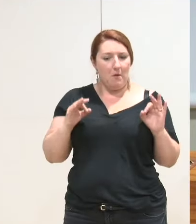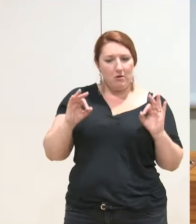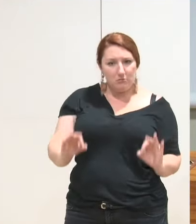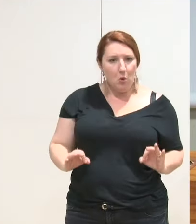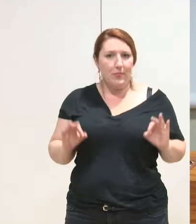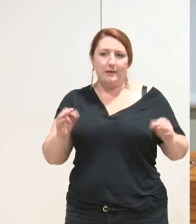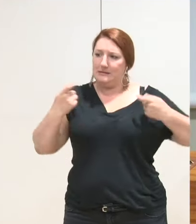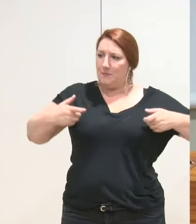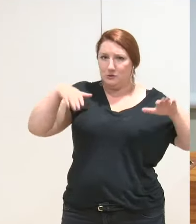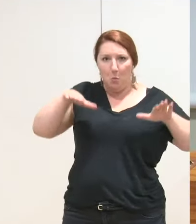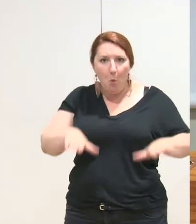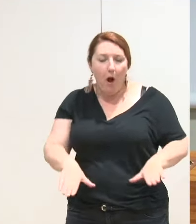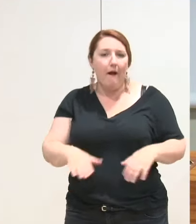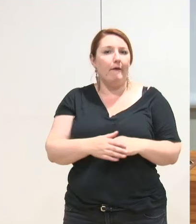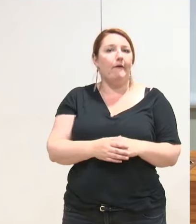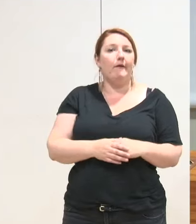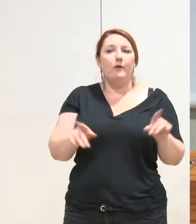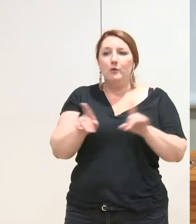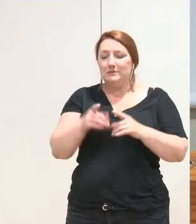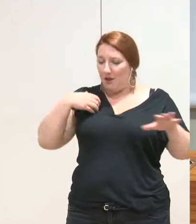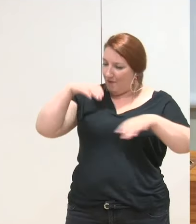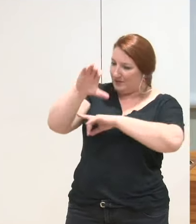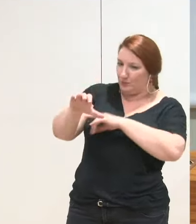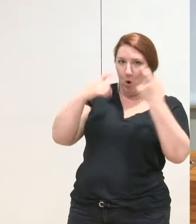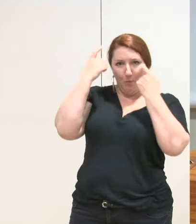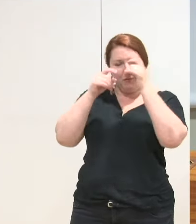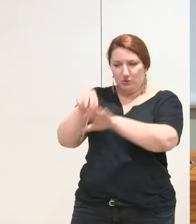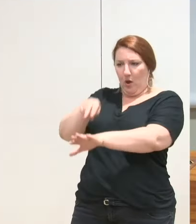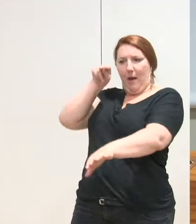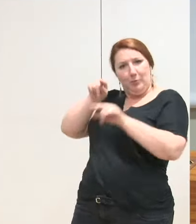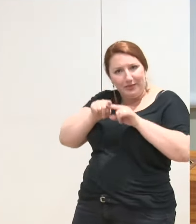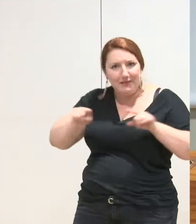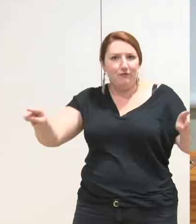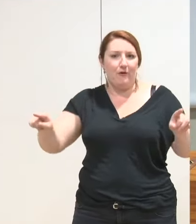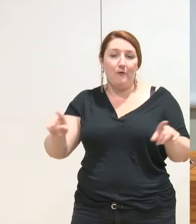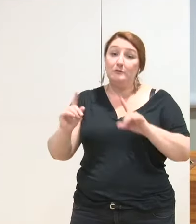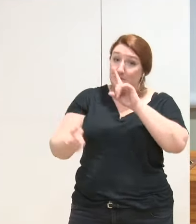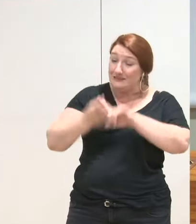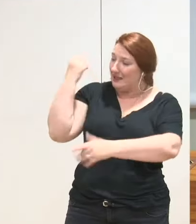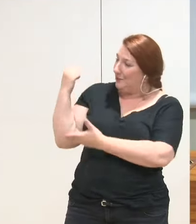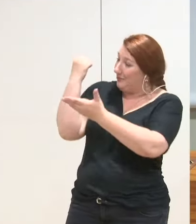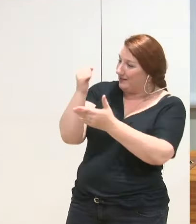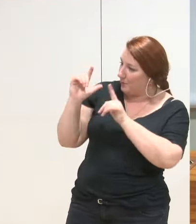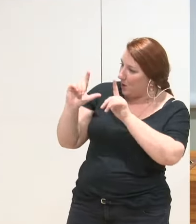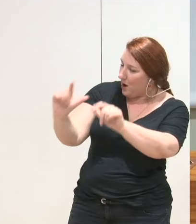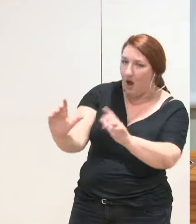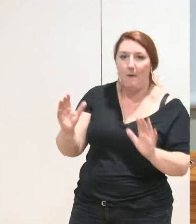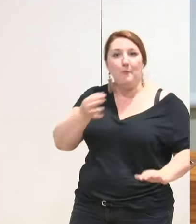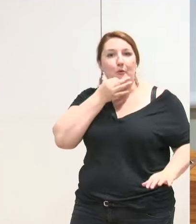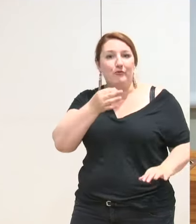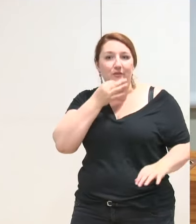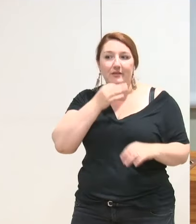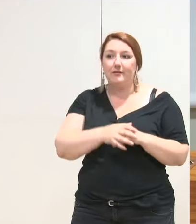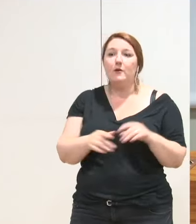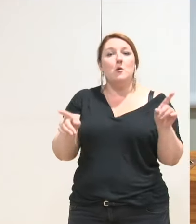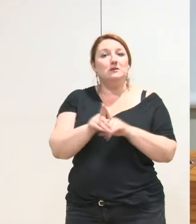dit par une réflexion différente sur l'investissement et en particulier en s'appuyant sur le patrimoine existant par le rapprochement d'un certain